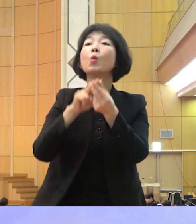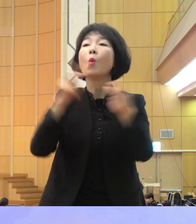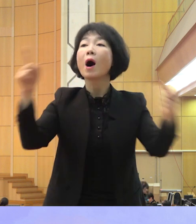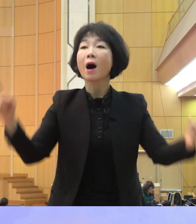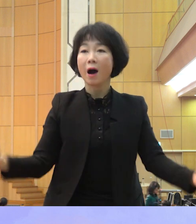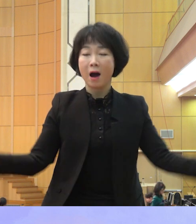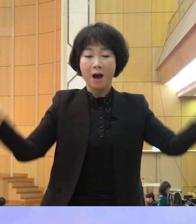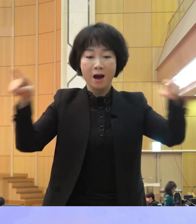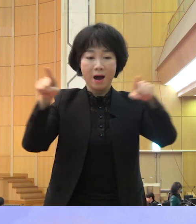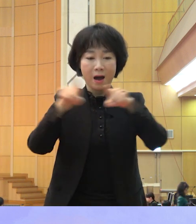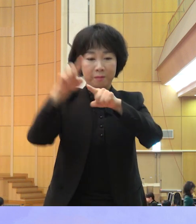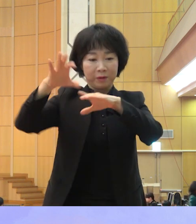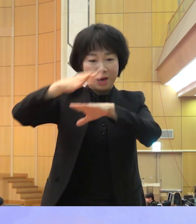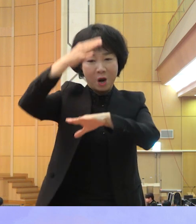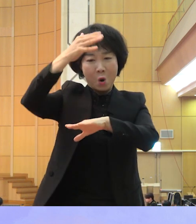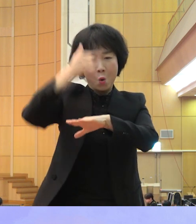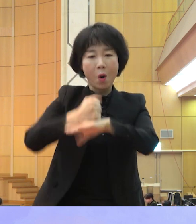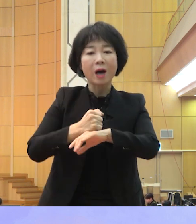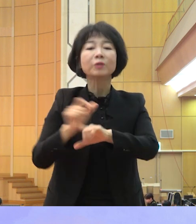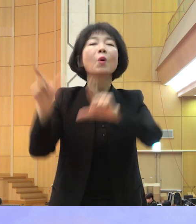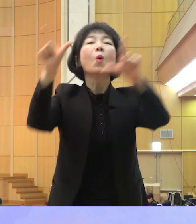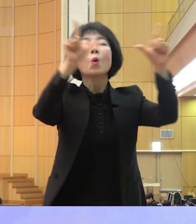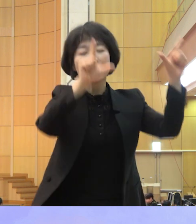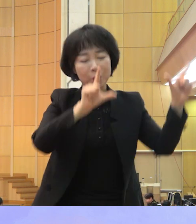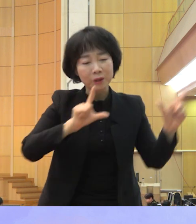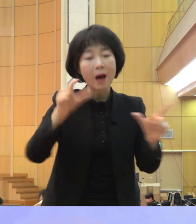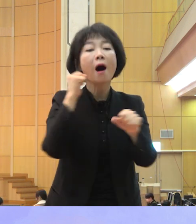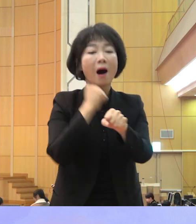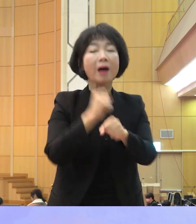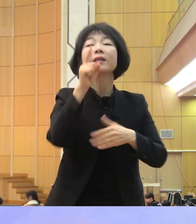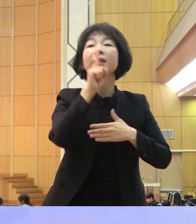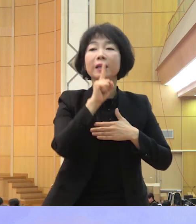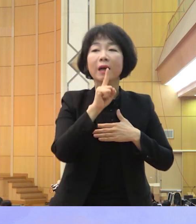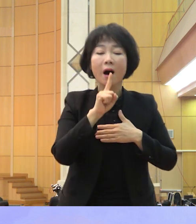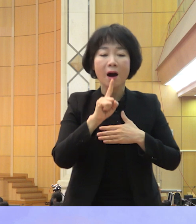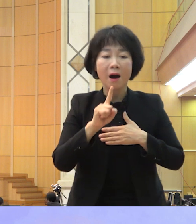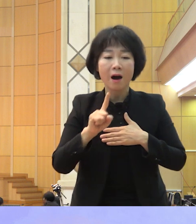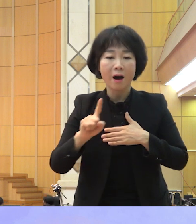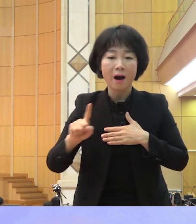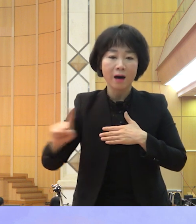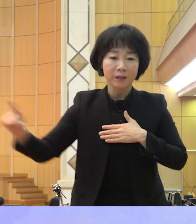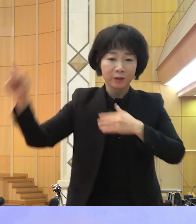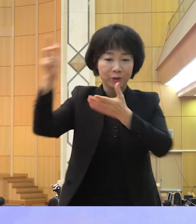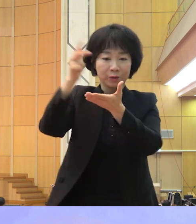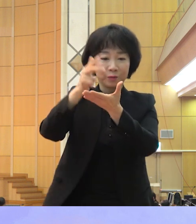영광의 주와 함께 왕노를. 주께서